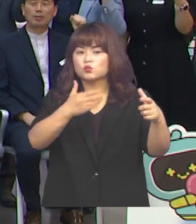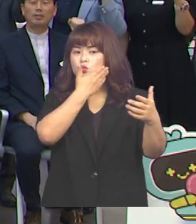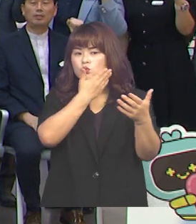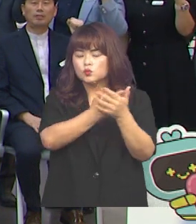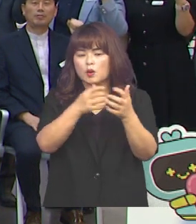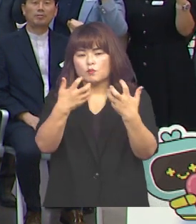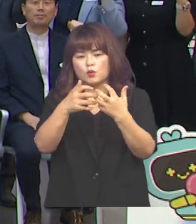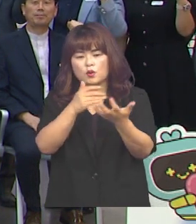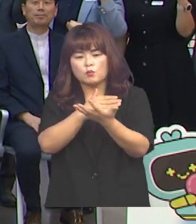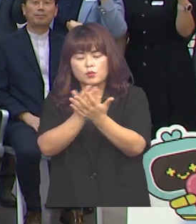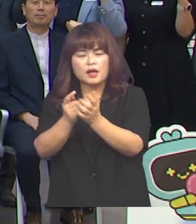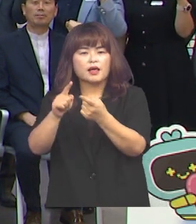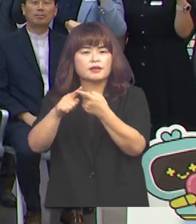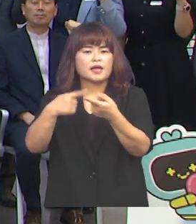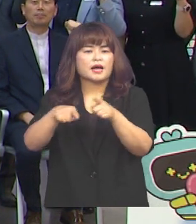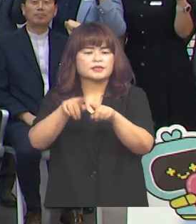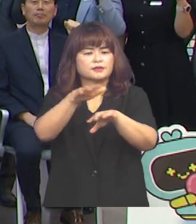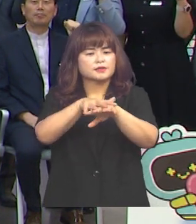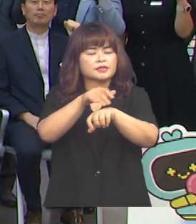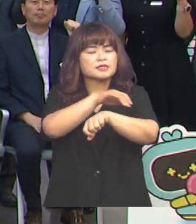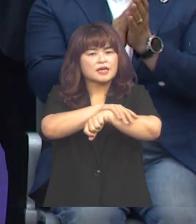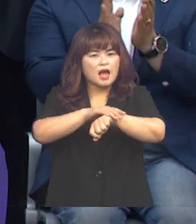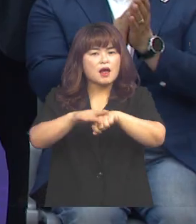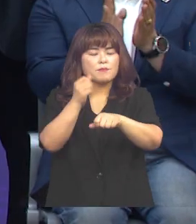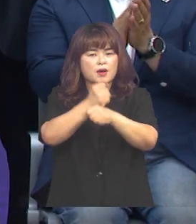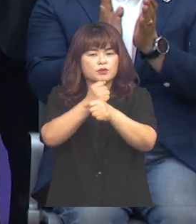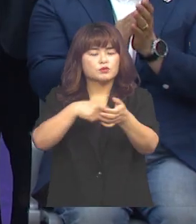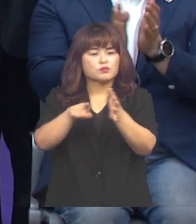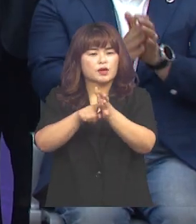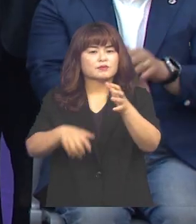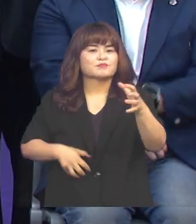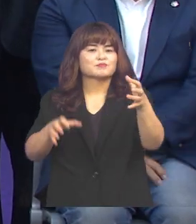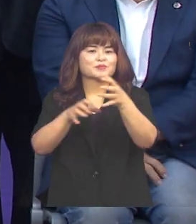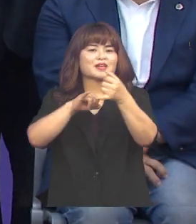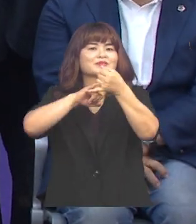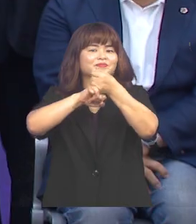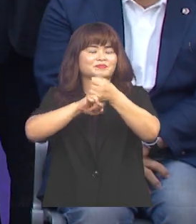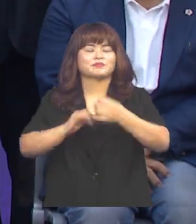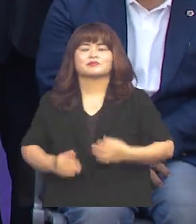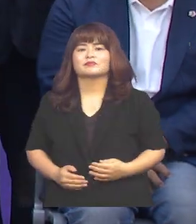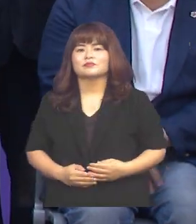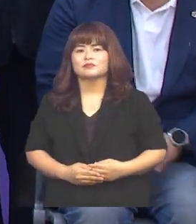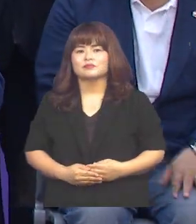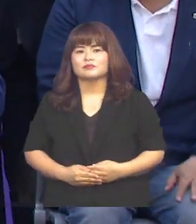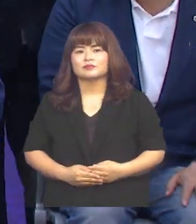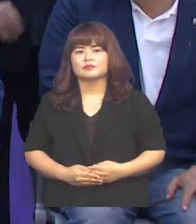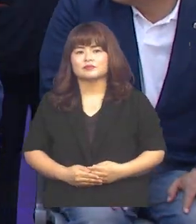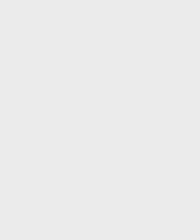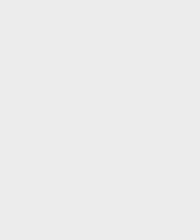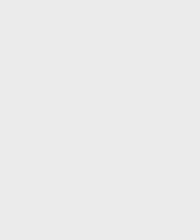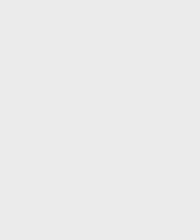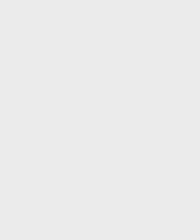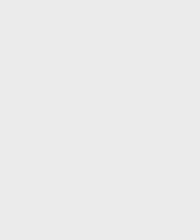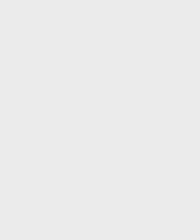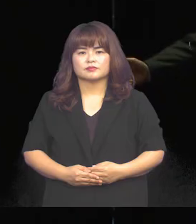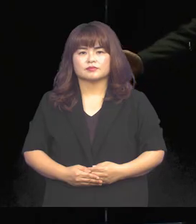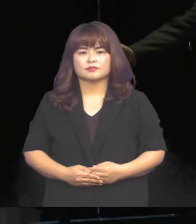소재, 부품, 장비 기업들이 생태계를 이룰 수 있도록 공동으로 노력하기로 했습니다.